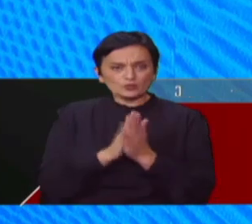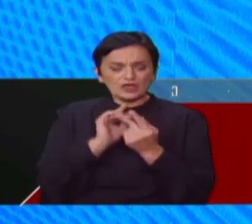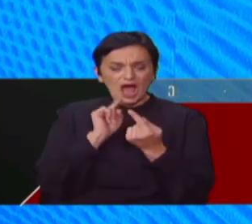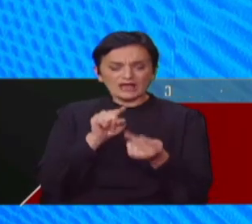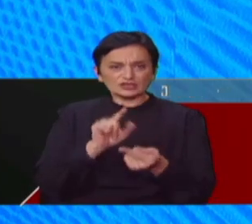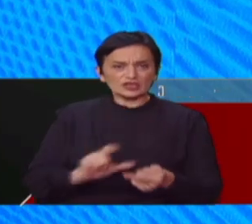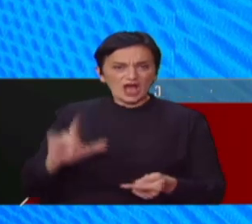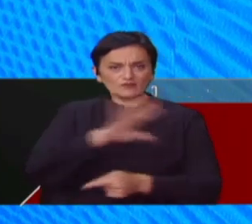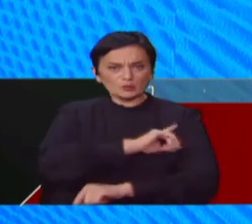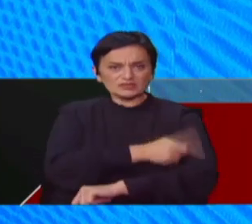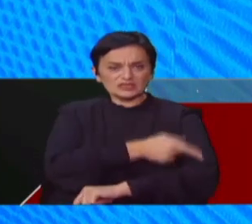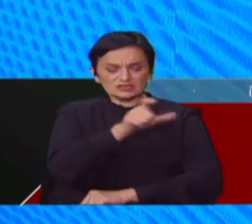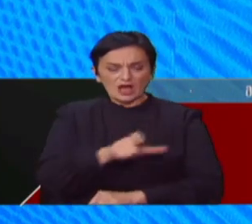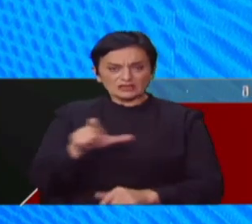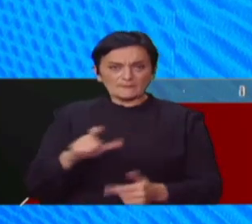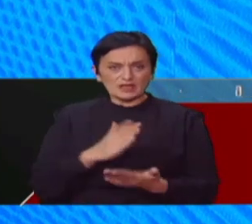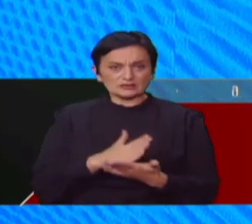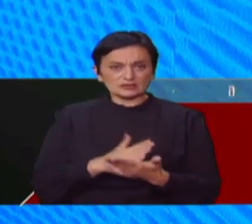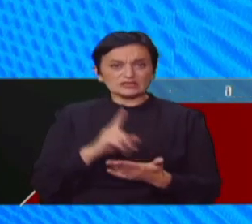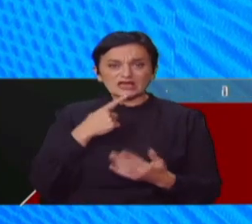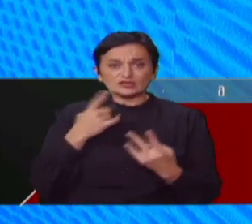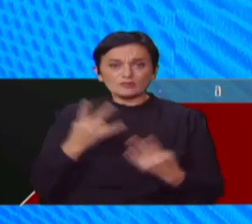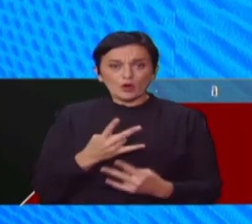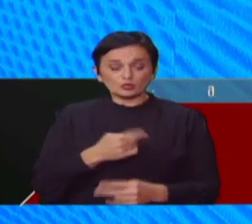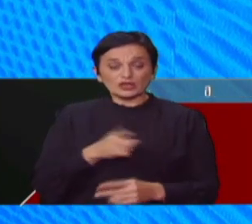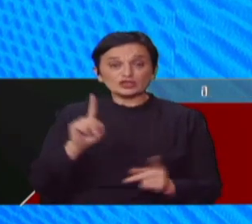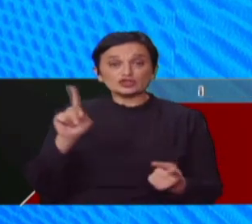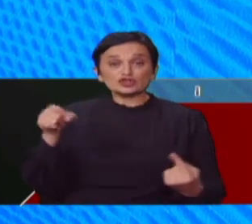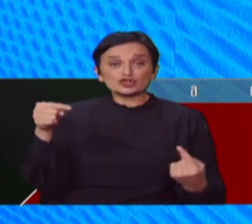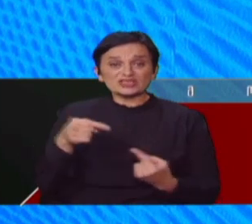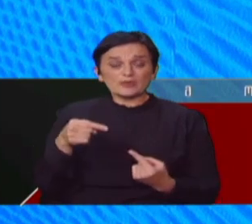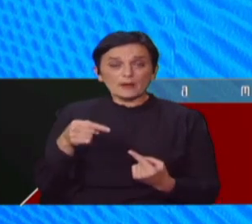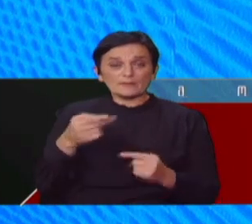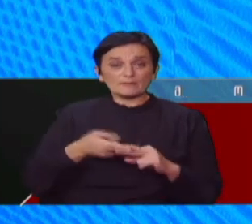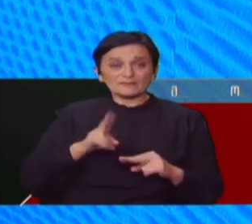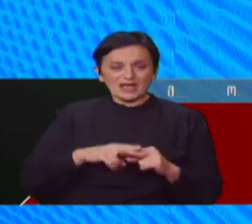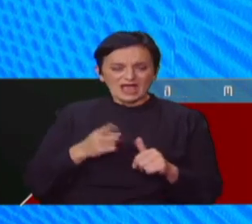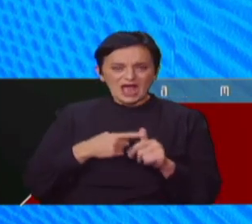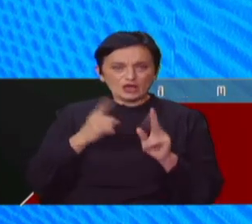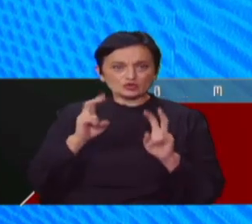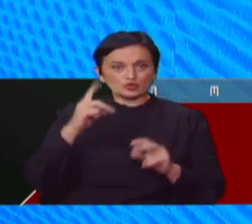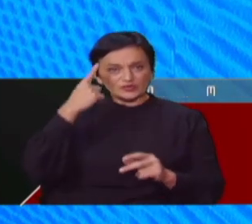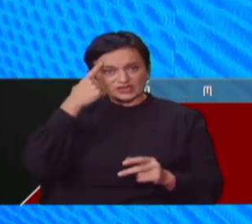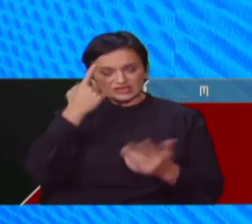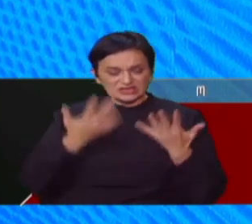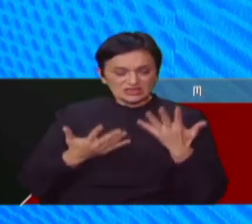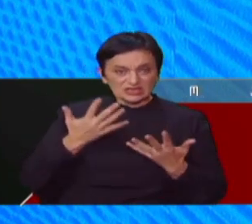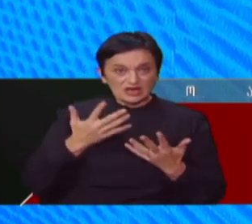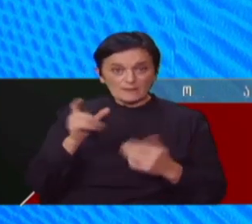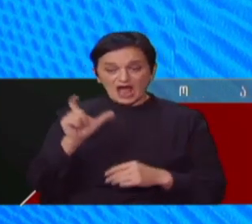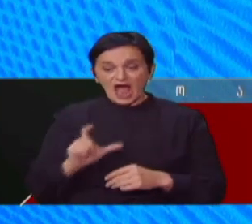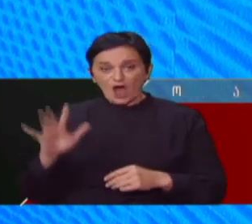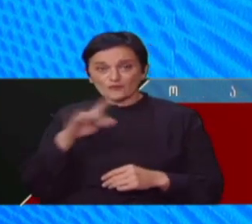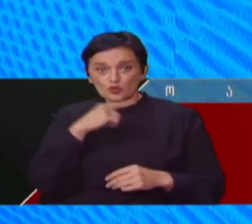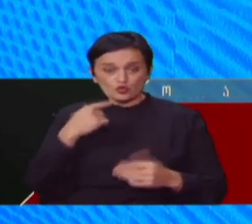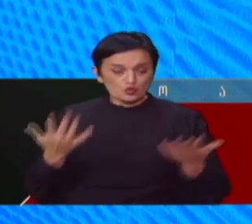ანტიევროპული ძალები და ადამიანები არიან, რა თქმა უნდა, ისინი. შესაბამისად, ეს ეგრეთ წოდებული დილემა რუსეთთან და ევროპასთან დაკავშირებით